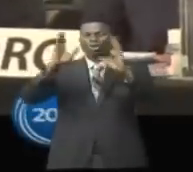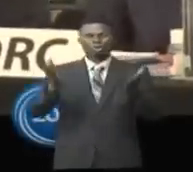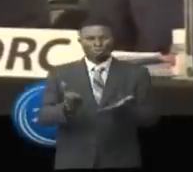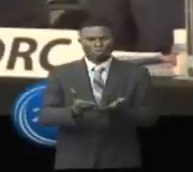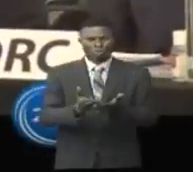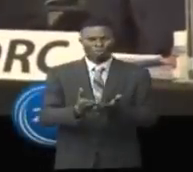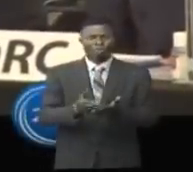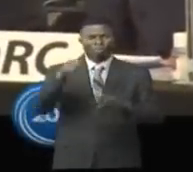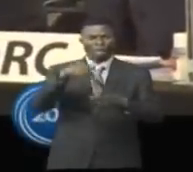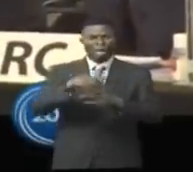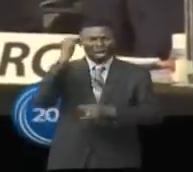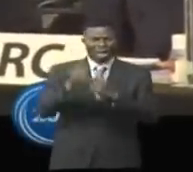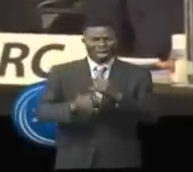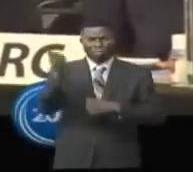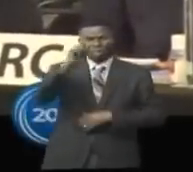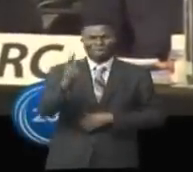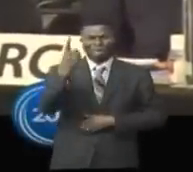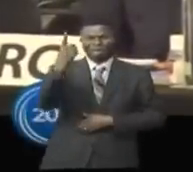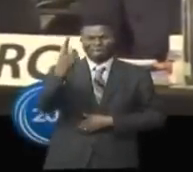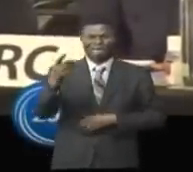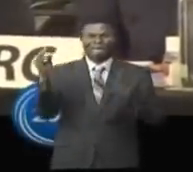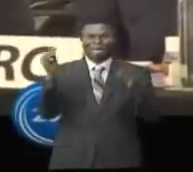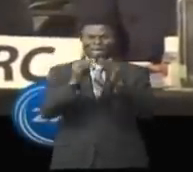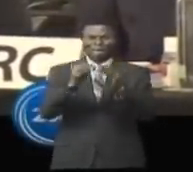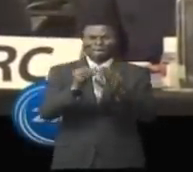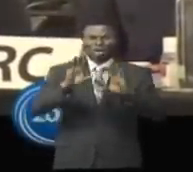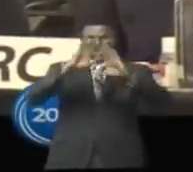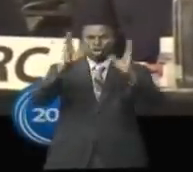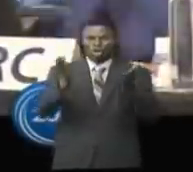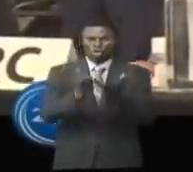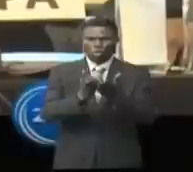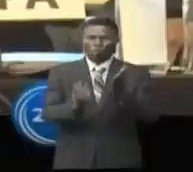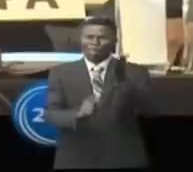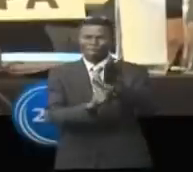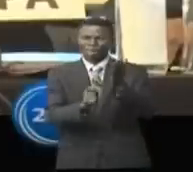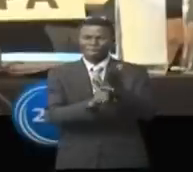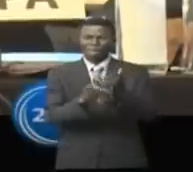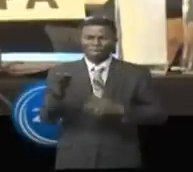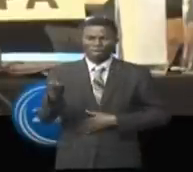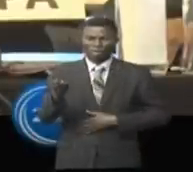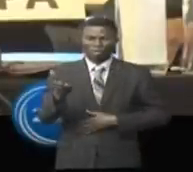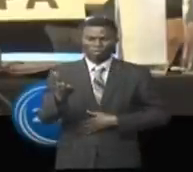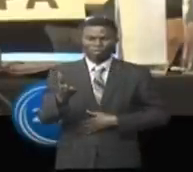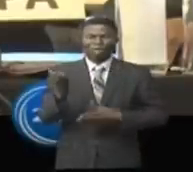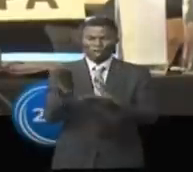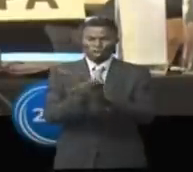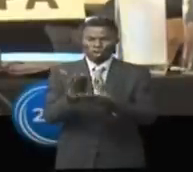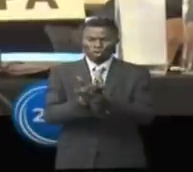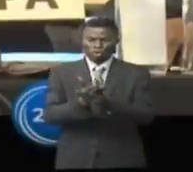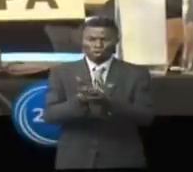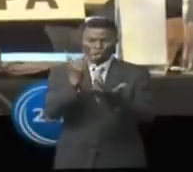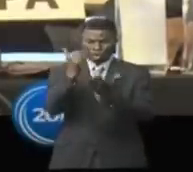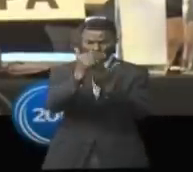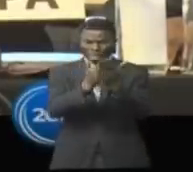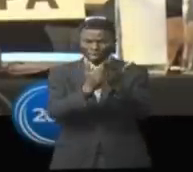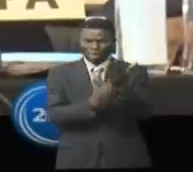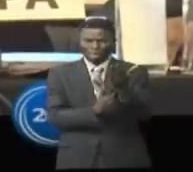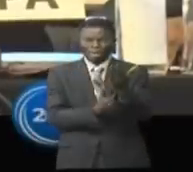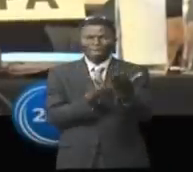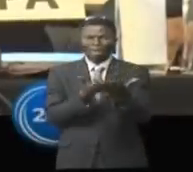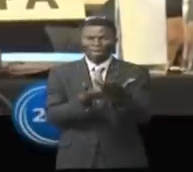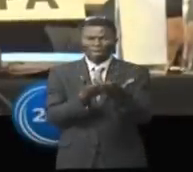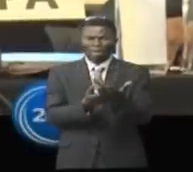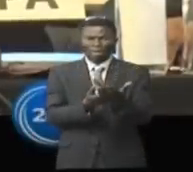À l'issue de cette 31e réunion du comité d'appui technique de l'accord cadre, une feuille de route comprenant, entre autres,